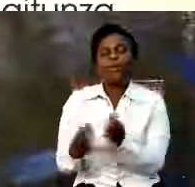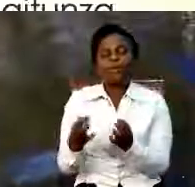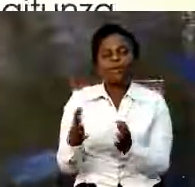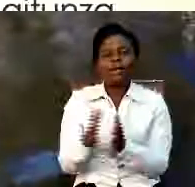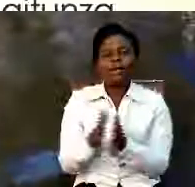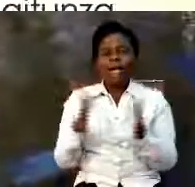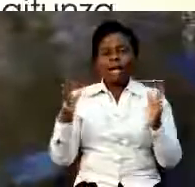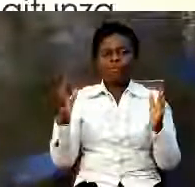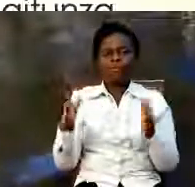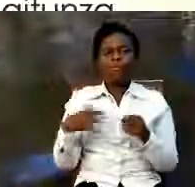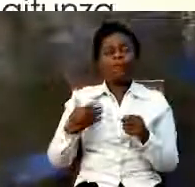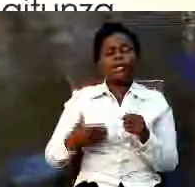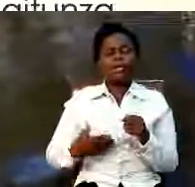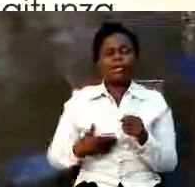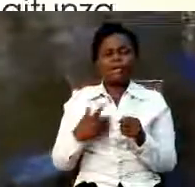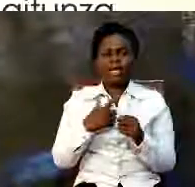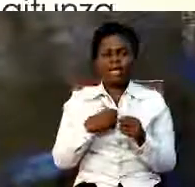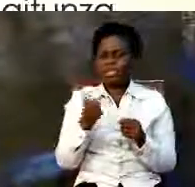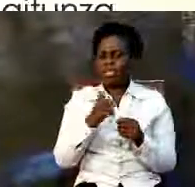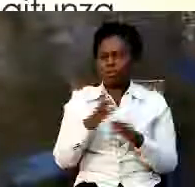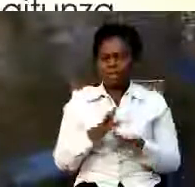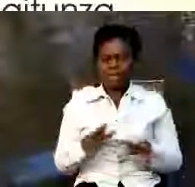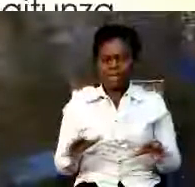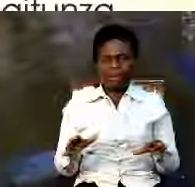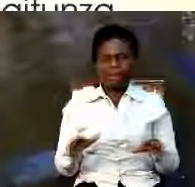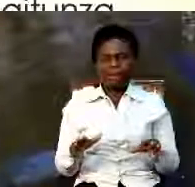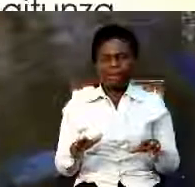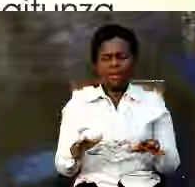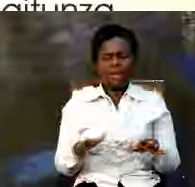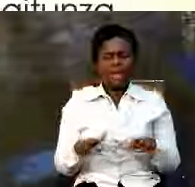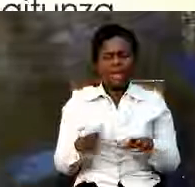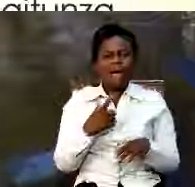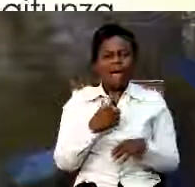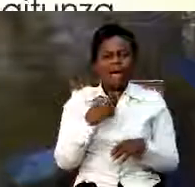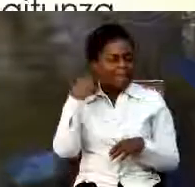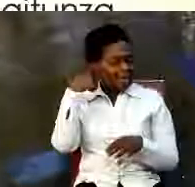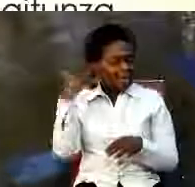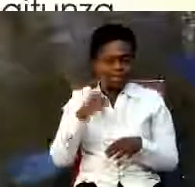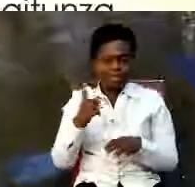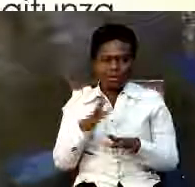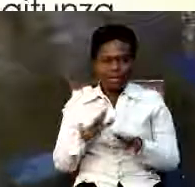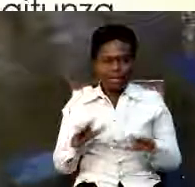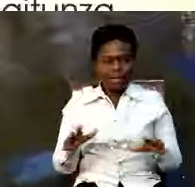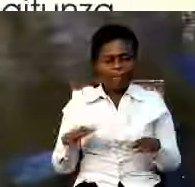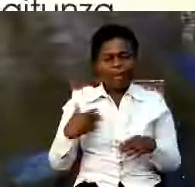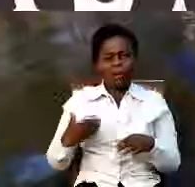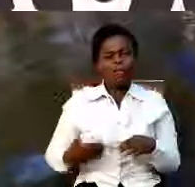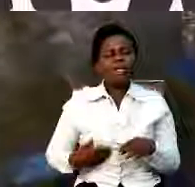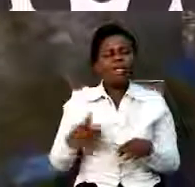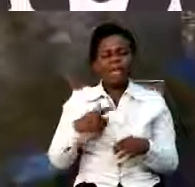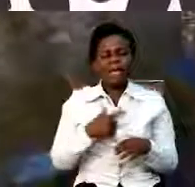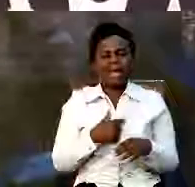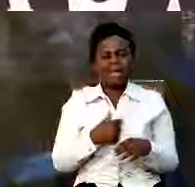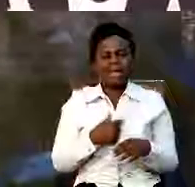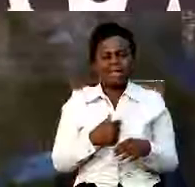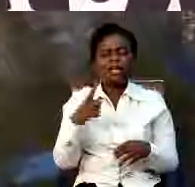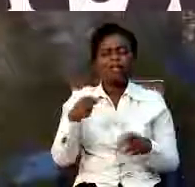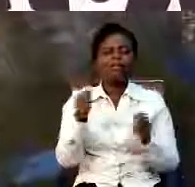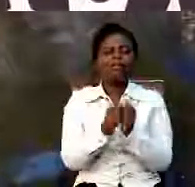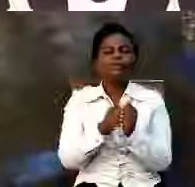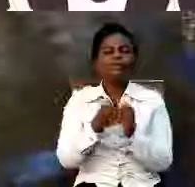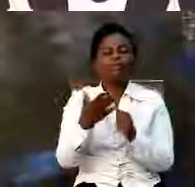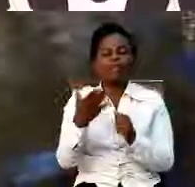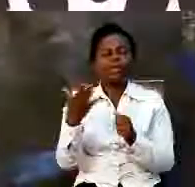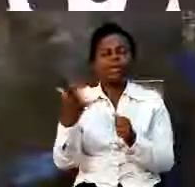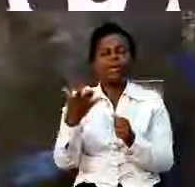ghafla mwanamke anaanza kuhisi kutokuwa salama, ana feel insecure. Kwa hiyo mwanamke anahisia kwamba kuna vitu vingine